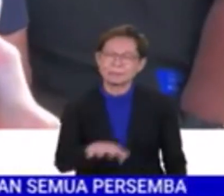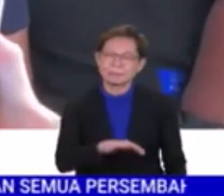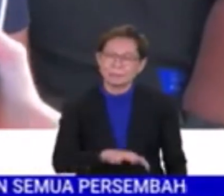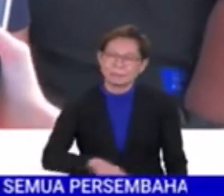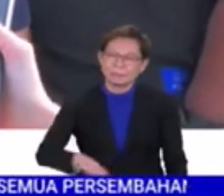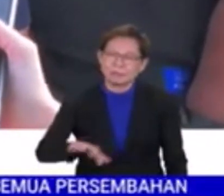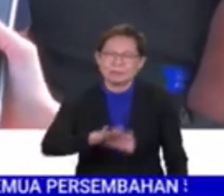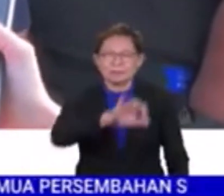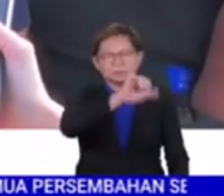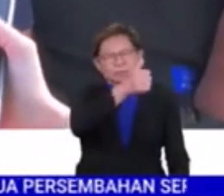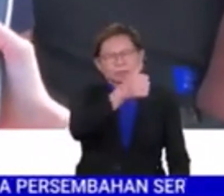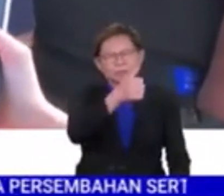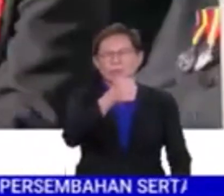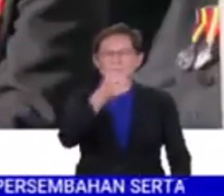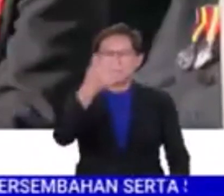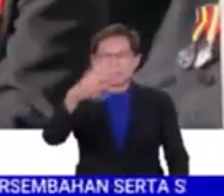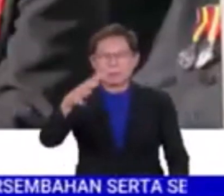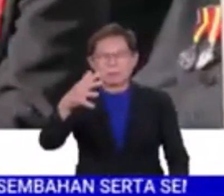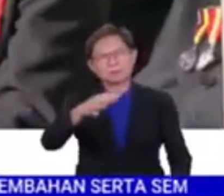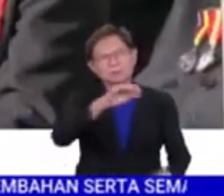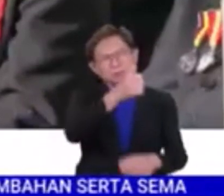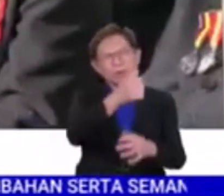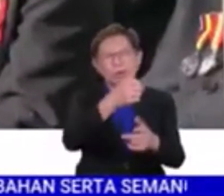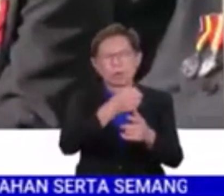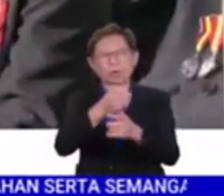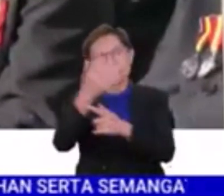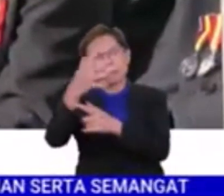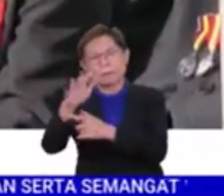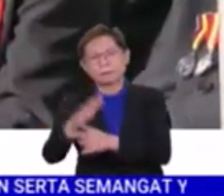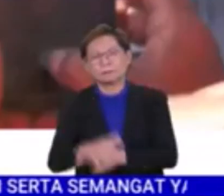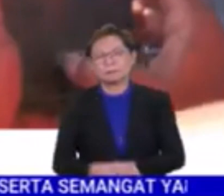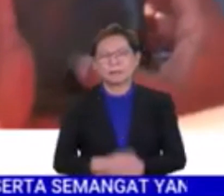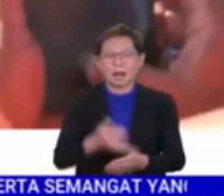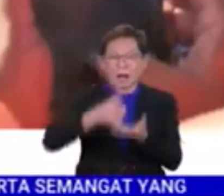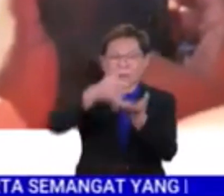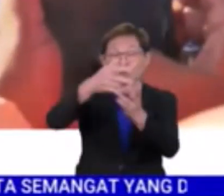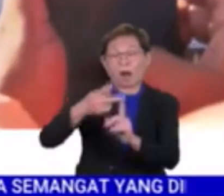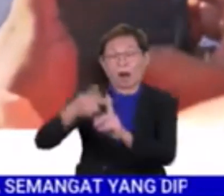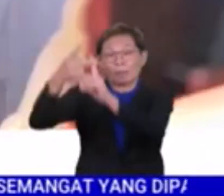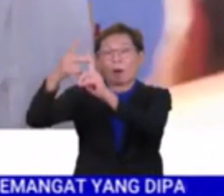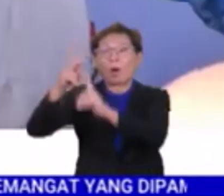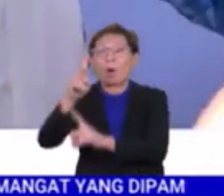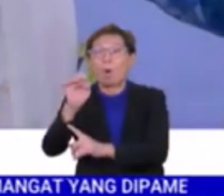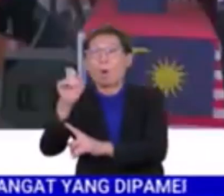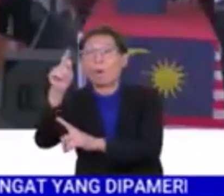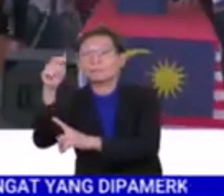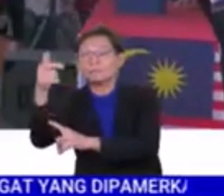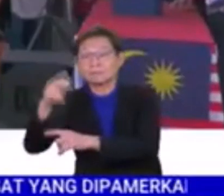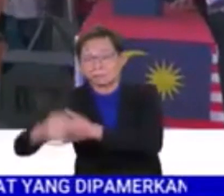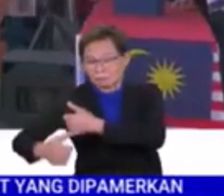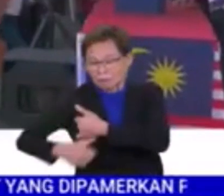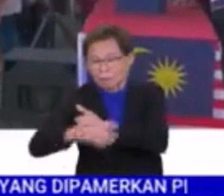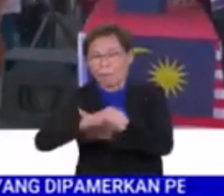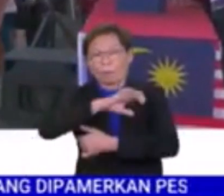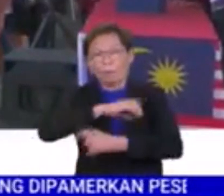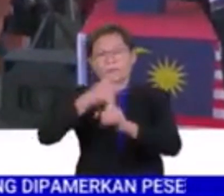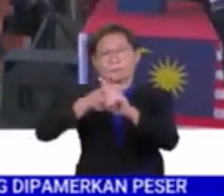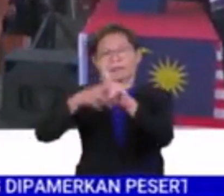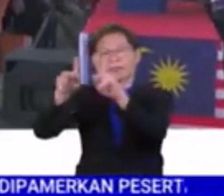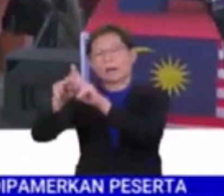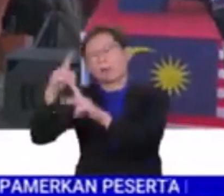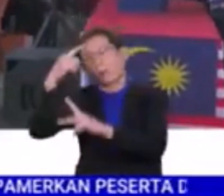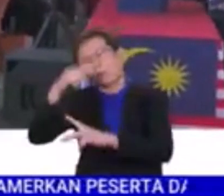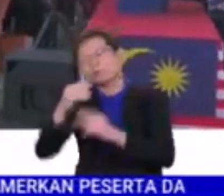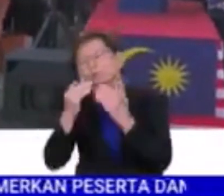Dalam 10-15 lah. Anugerah khas kemerdekaan turut disampaikan kepada veteran tentera dan polis dari kampung tersebut bagi